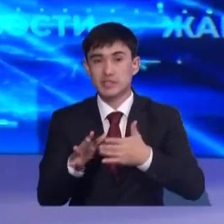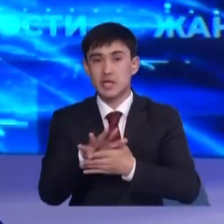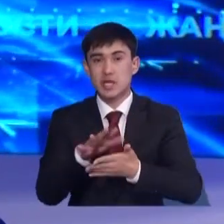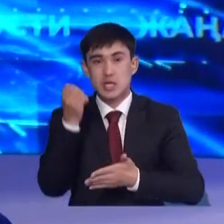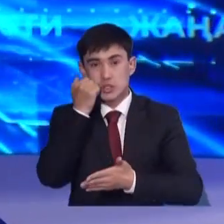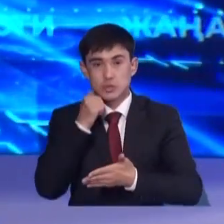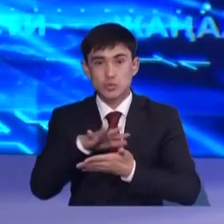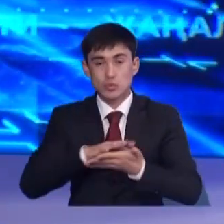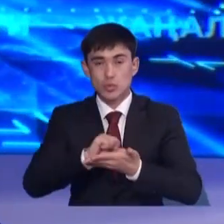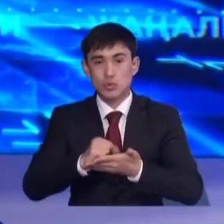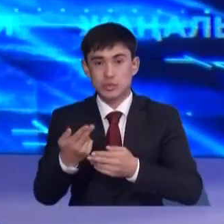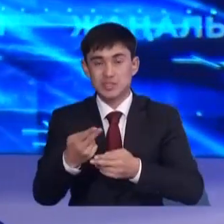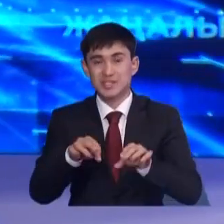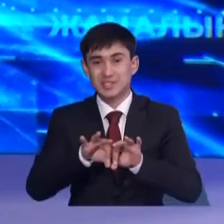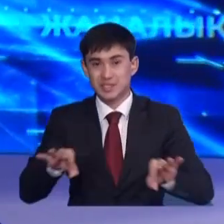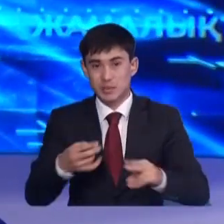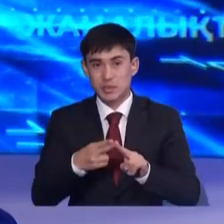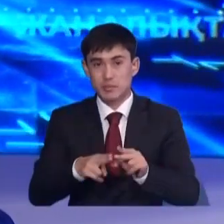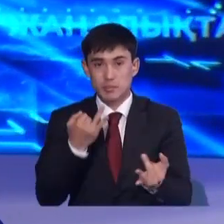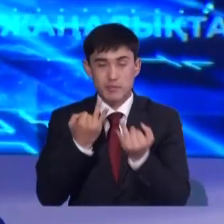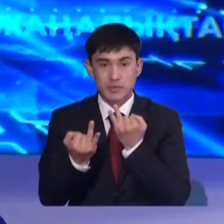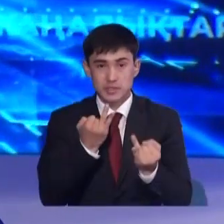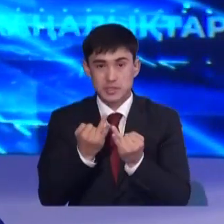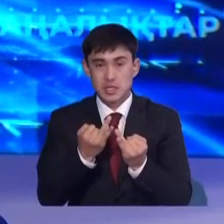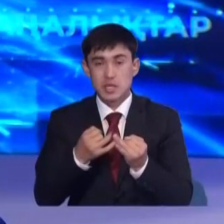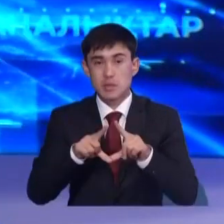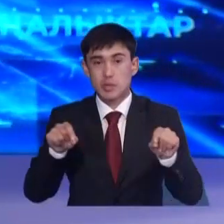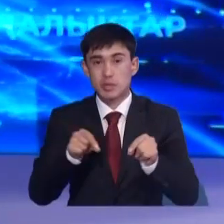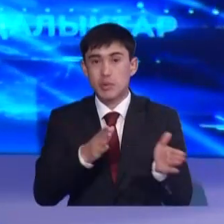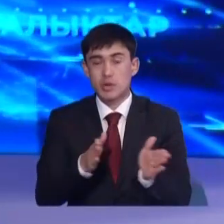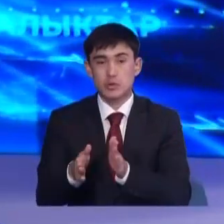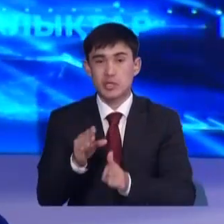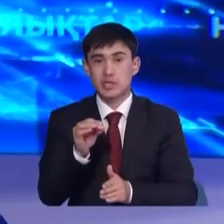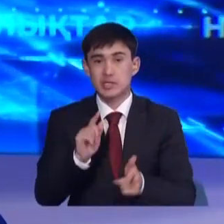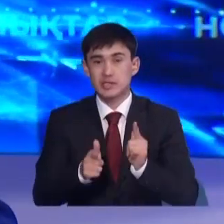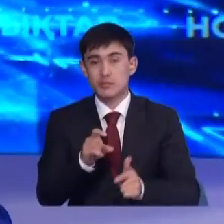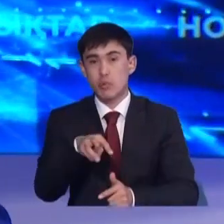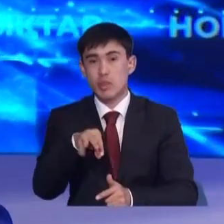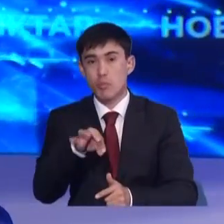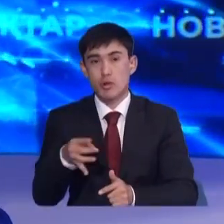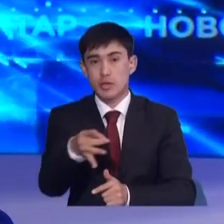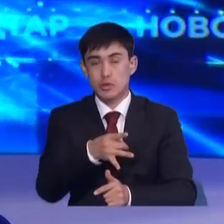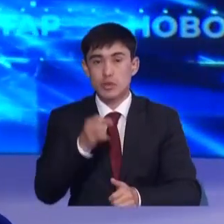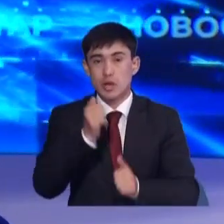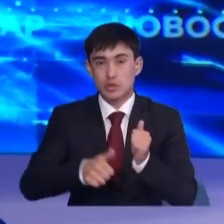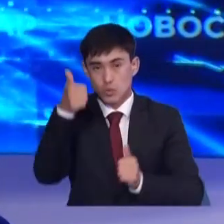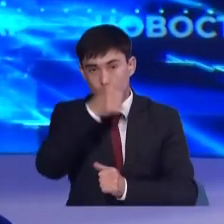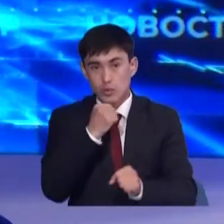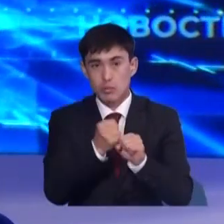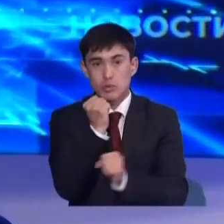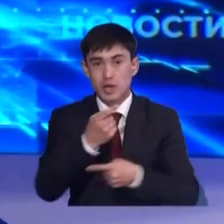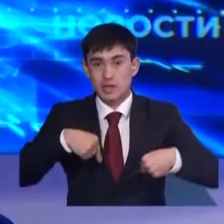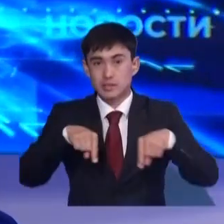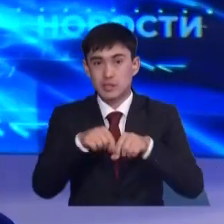сетей. Об этом стало известно на брифинге со специалистом департамента по регулированию естественной монополии региона. Каждый год работники